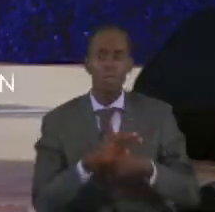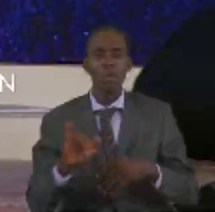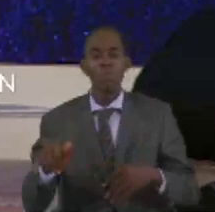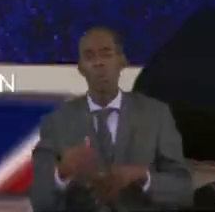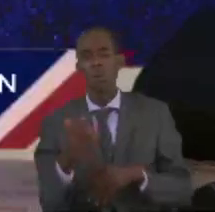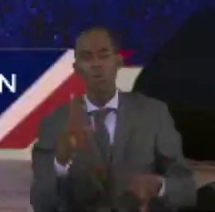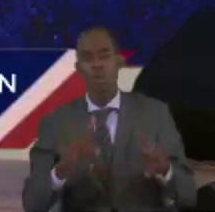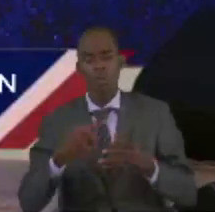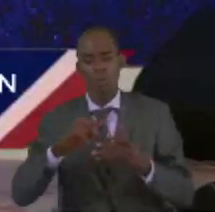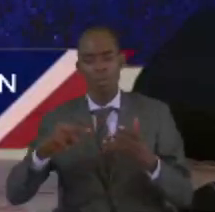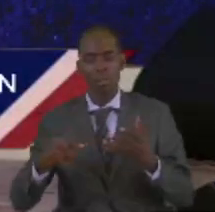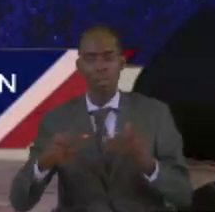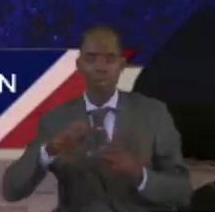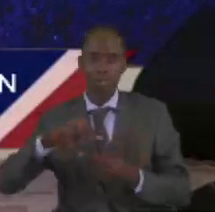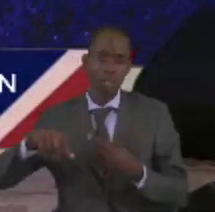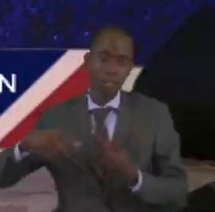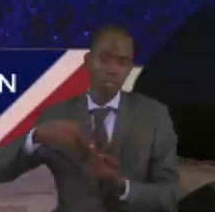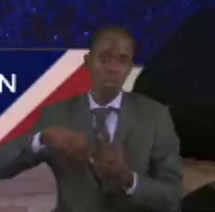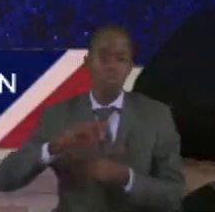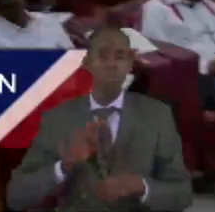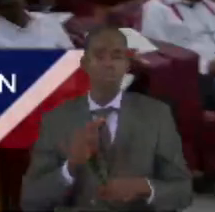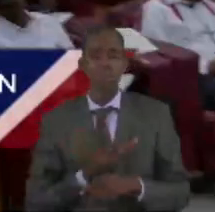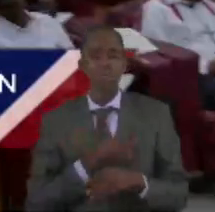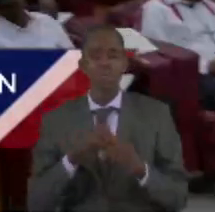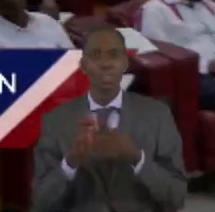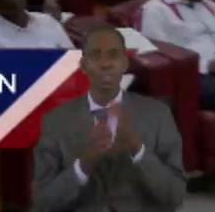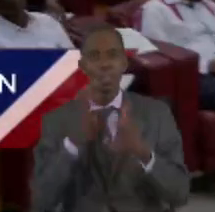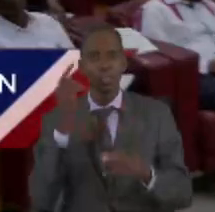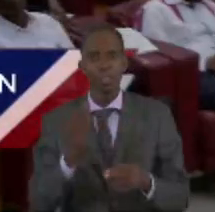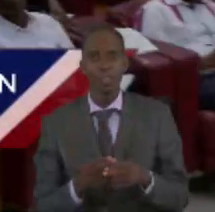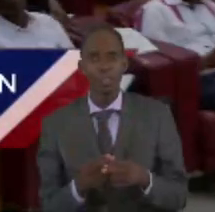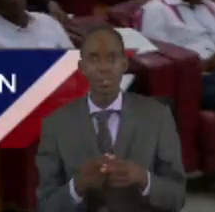au meurtre des autres autour de nous au nom de Jésus-Christ.